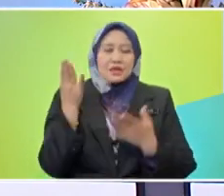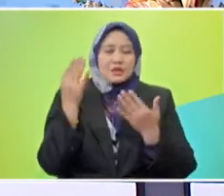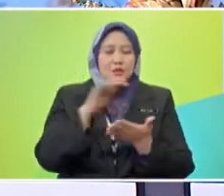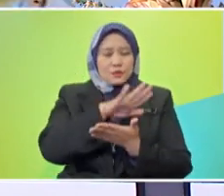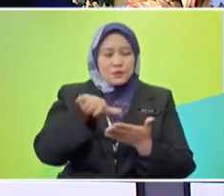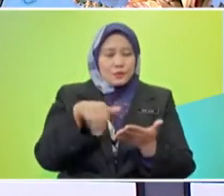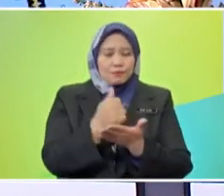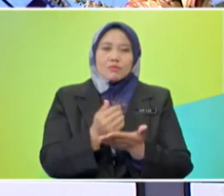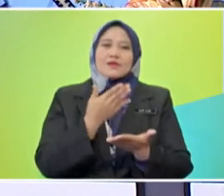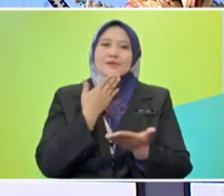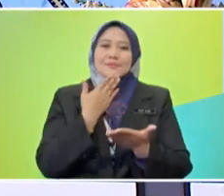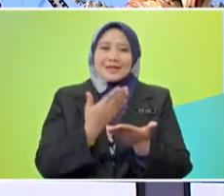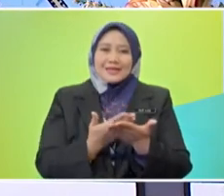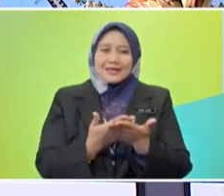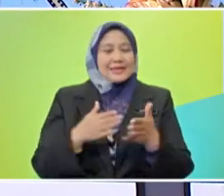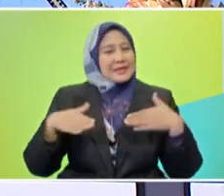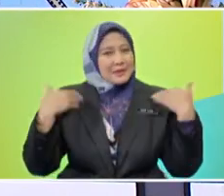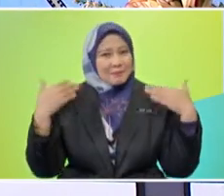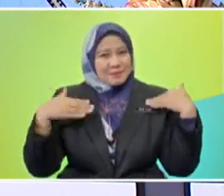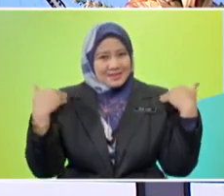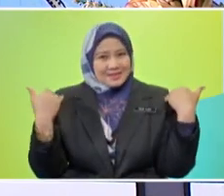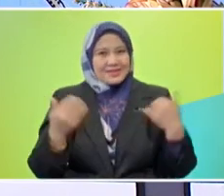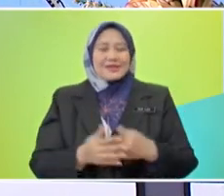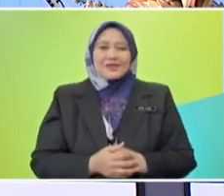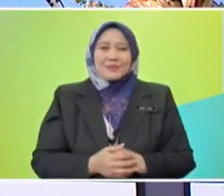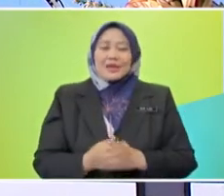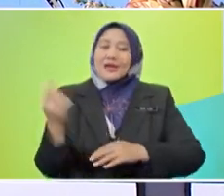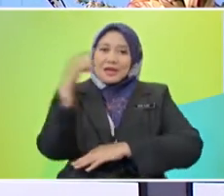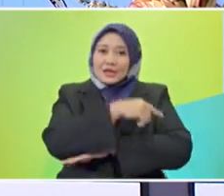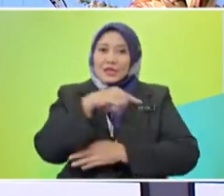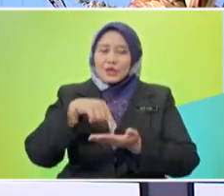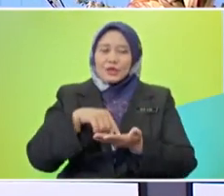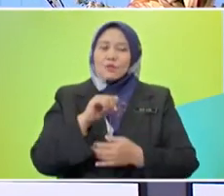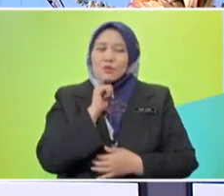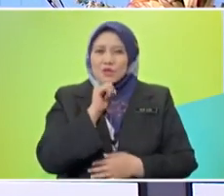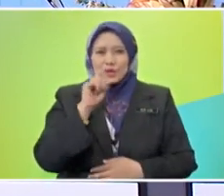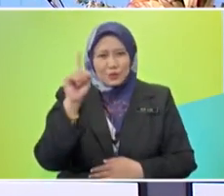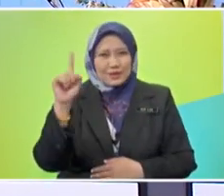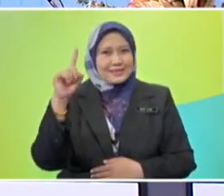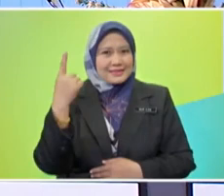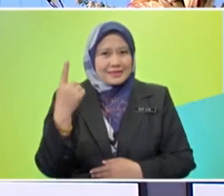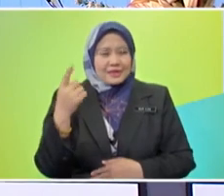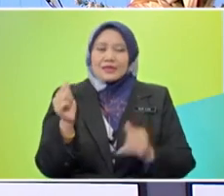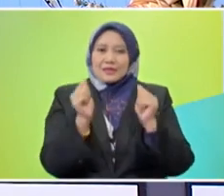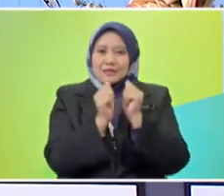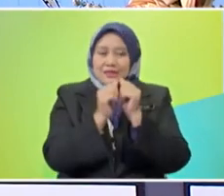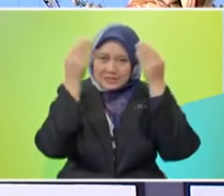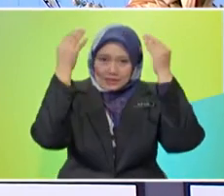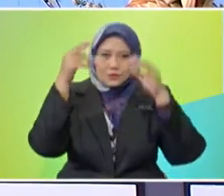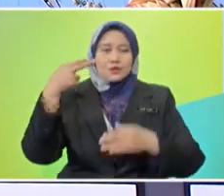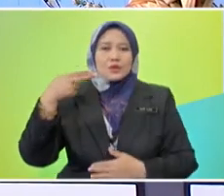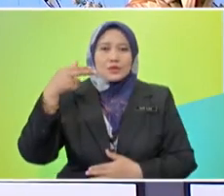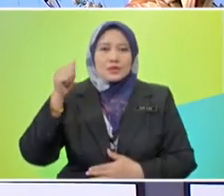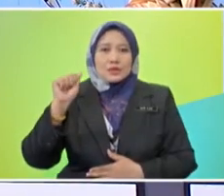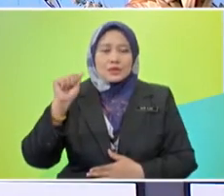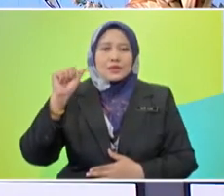tenang-tenang, gembira sentiasa pada hari ini. Baiklah, hari ini Abang Fizi tidak kesorangan. Abang Fizi bersama dengan Cikgu Hasliana kita